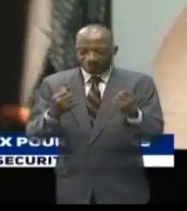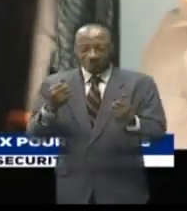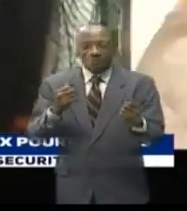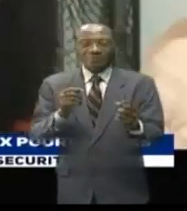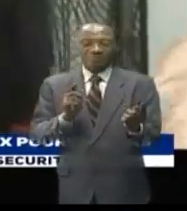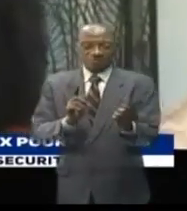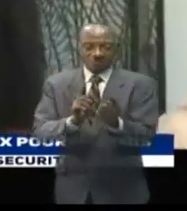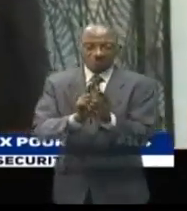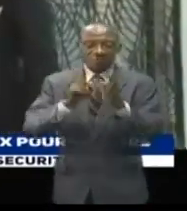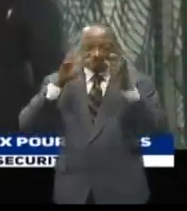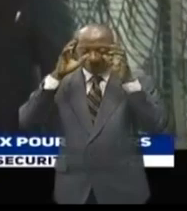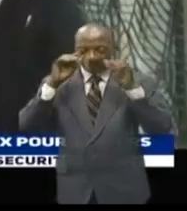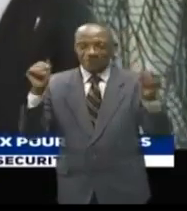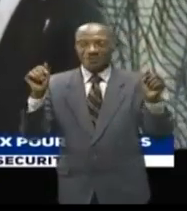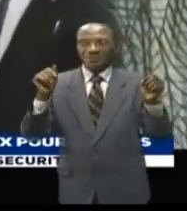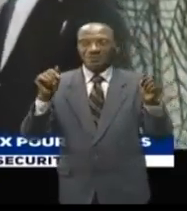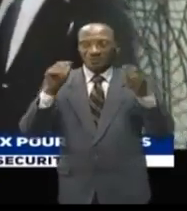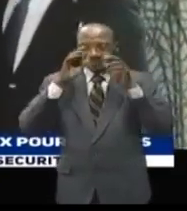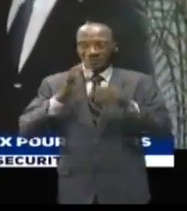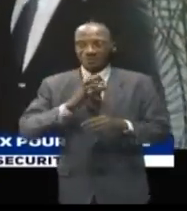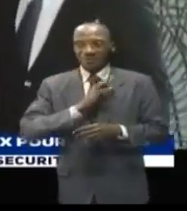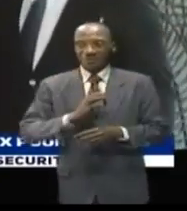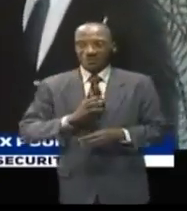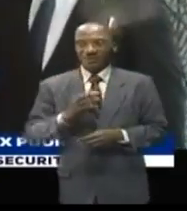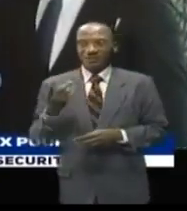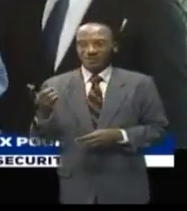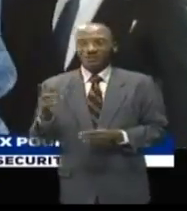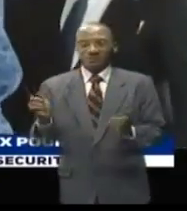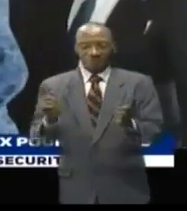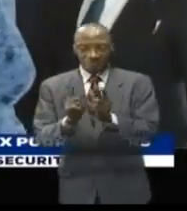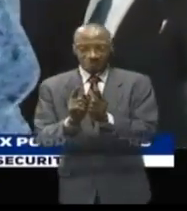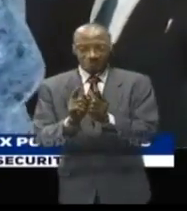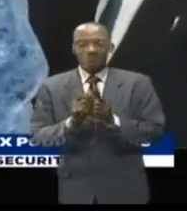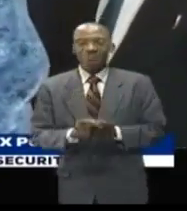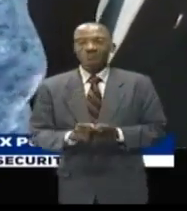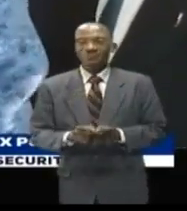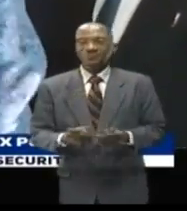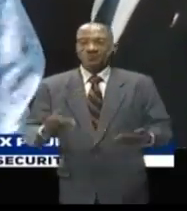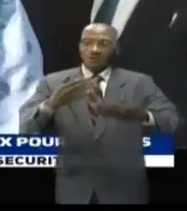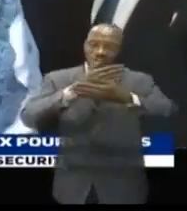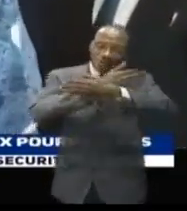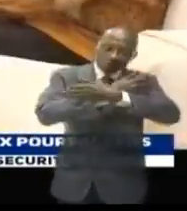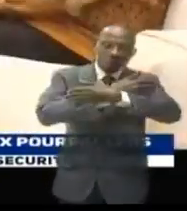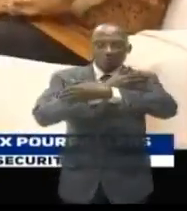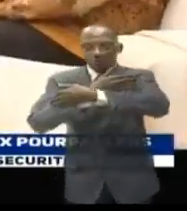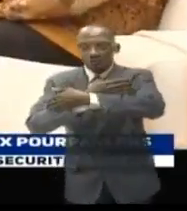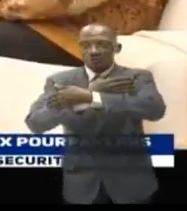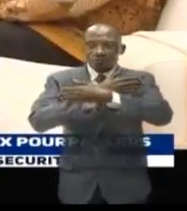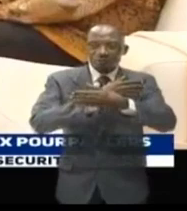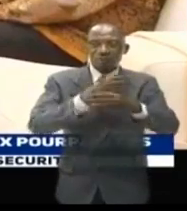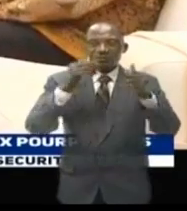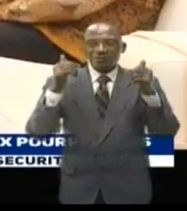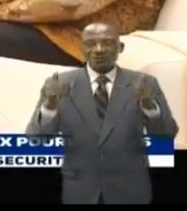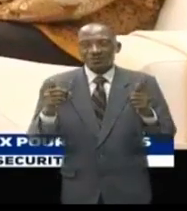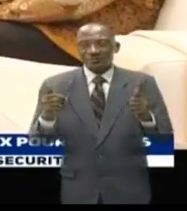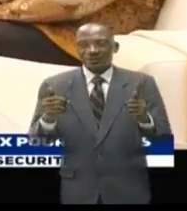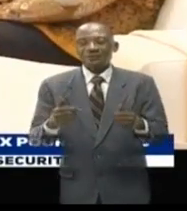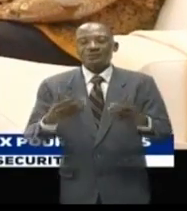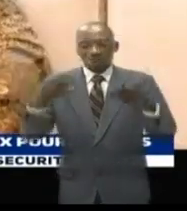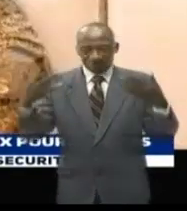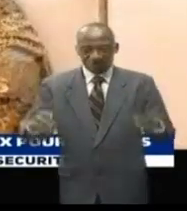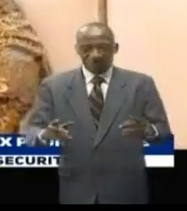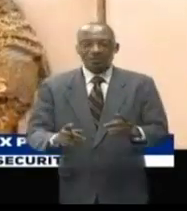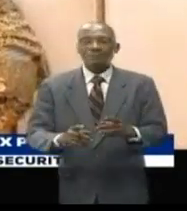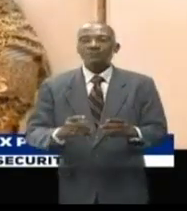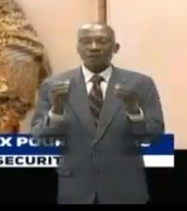il a été reçu par le Chef de l'État Félix Antoine tshisekedichlumbo les accolades étaient chaleureuses ça n'est suivi un long moment d'échange